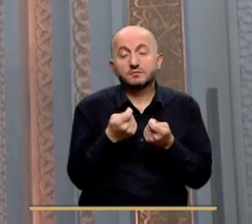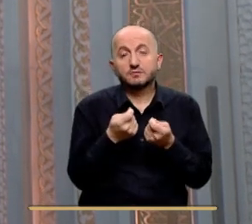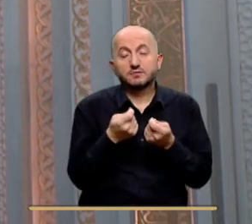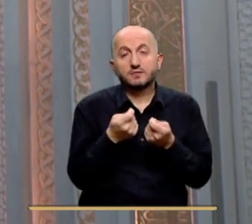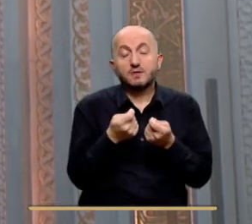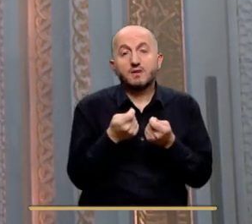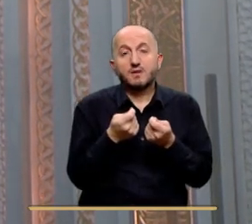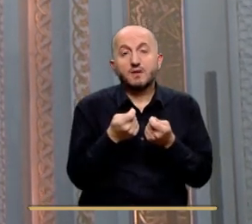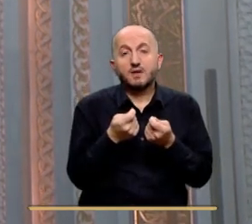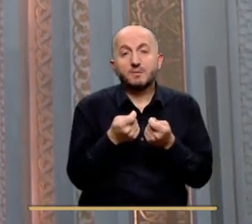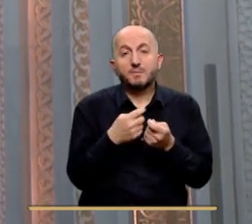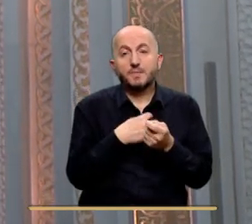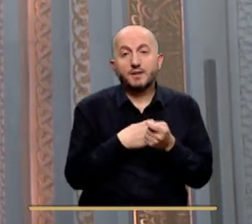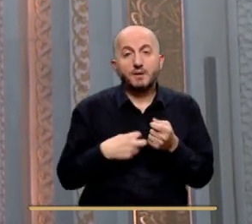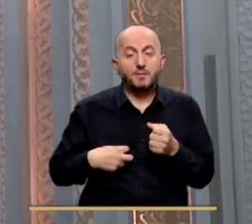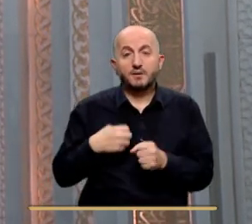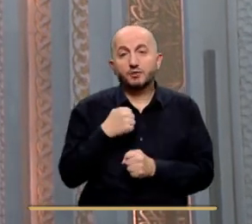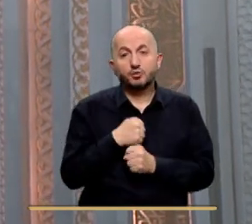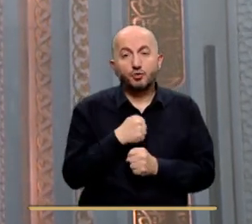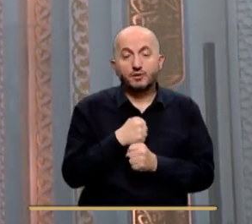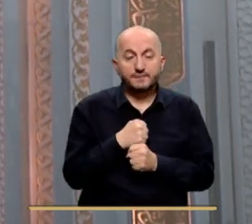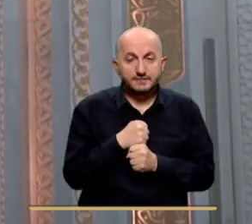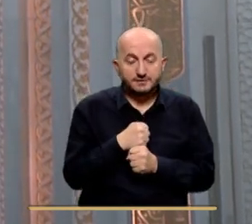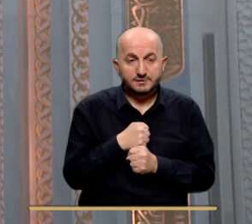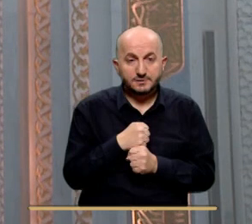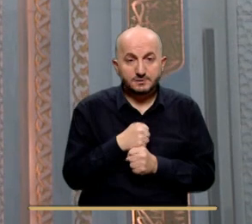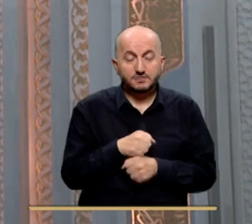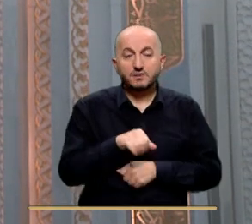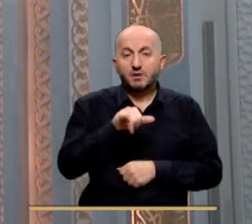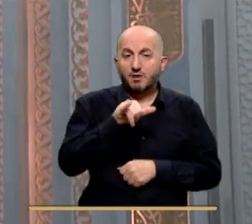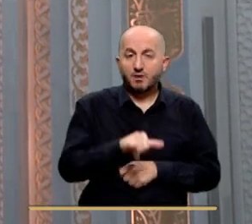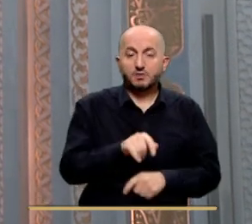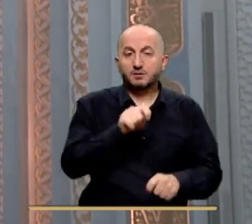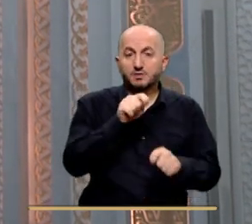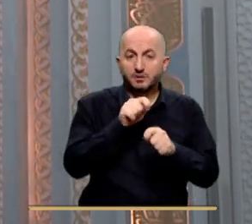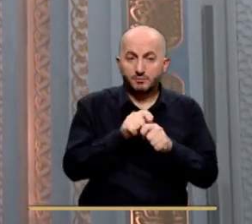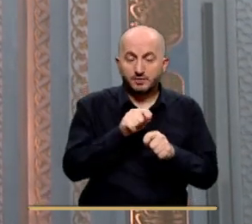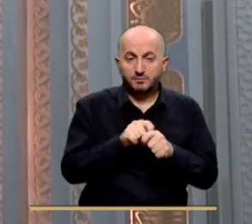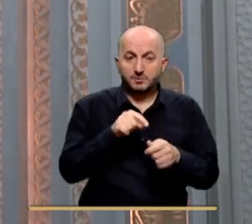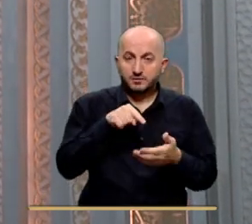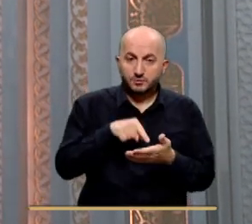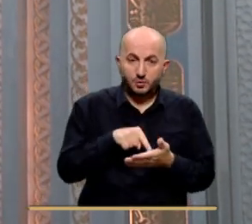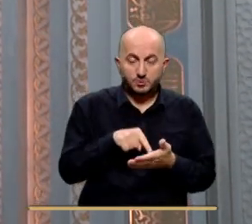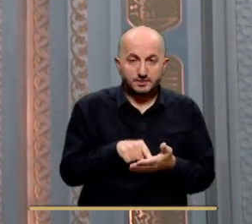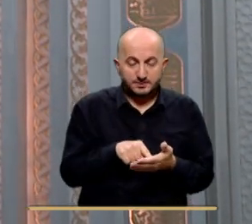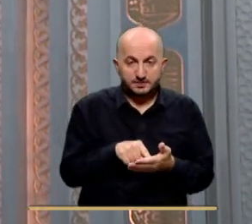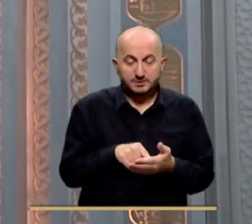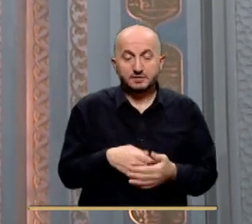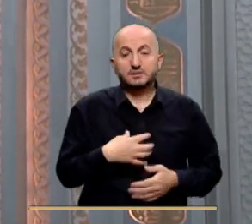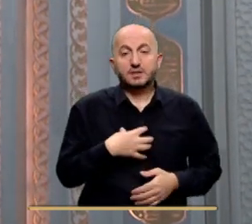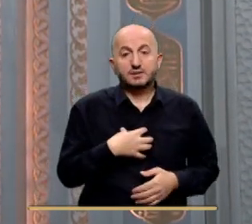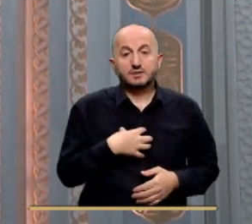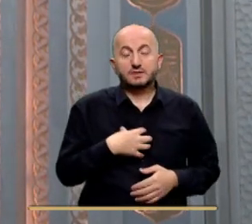adeta risalet görevinin hakkıyla yerine getirilmesi noktasında